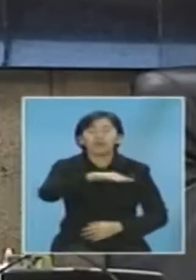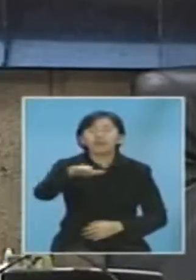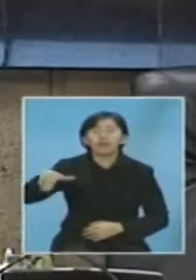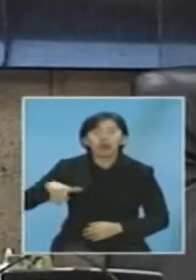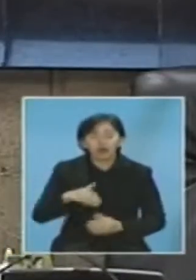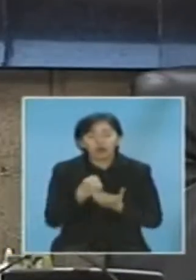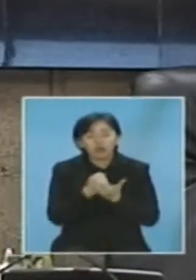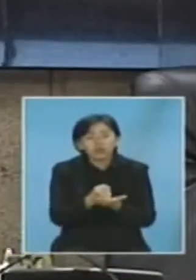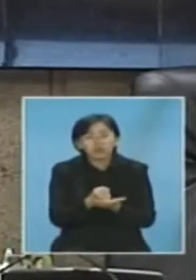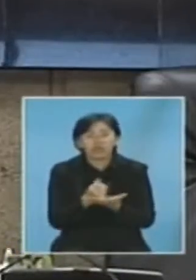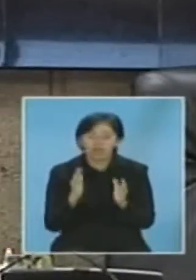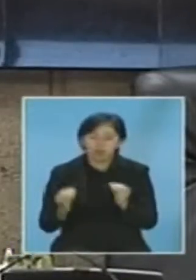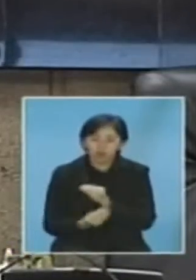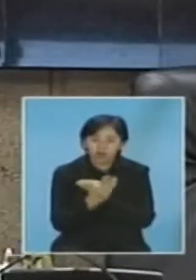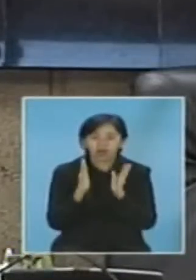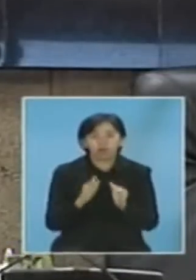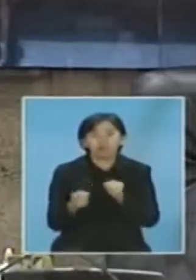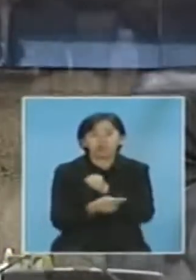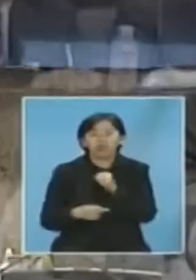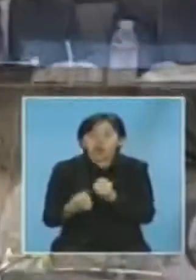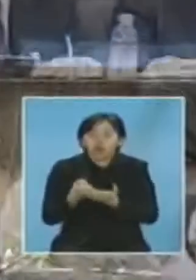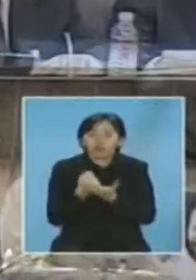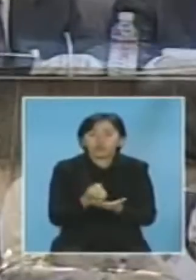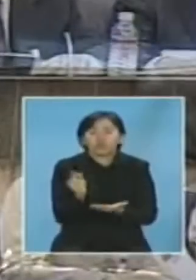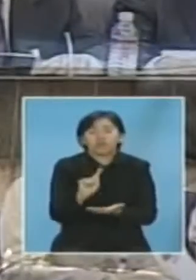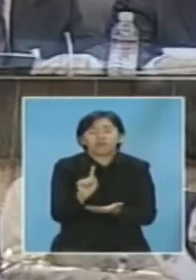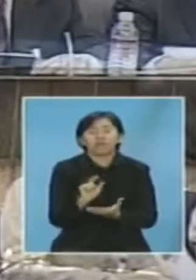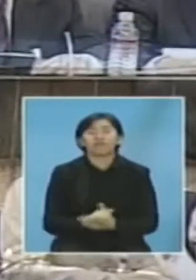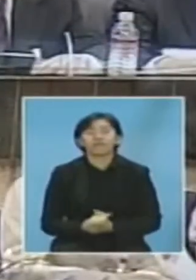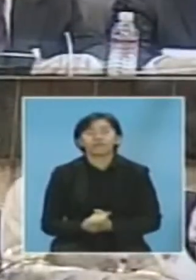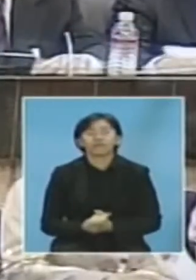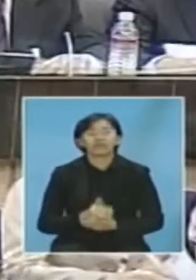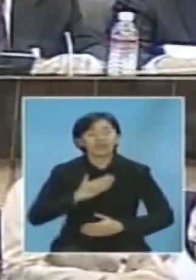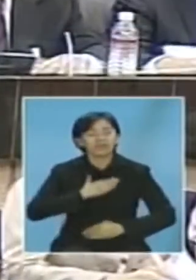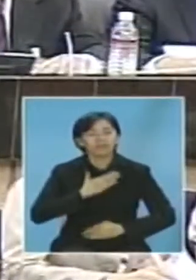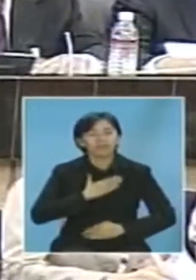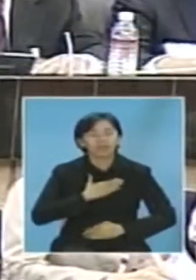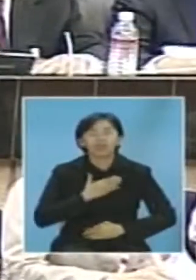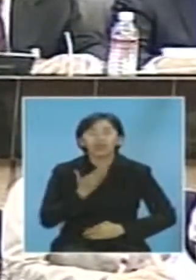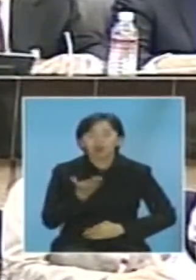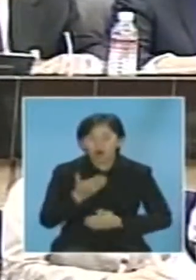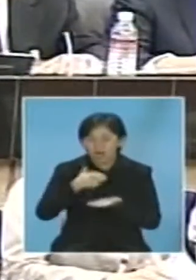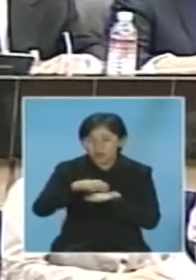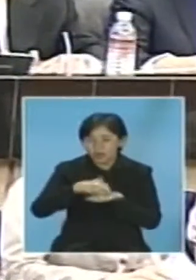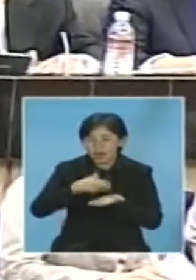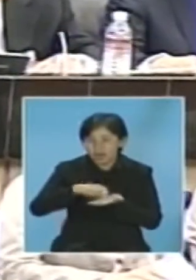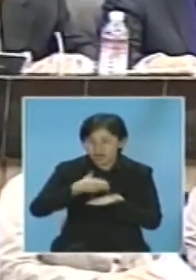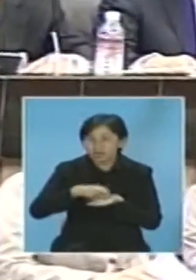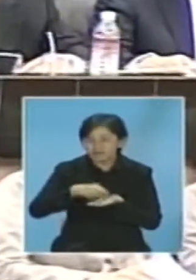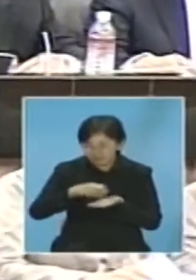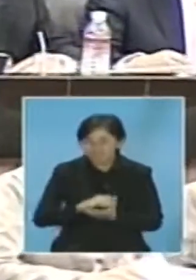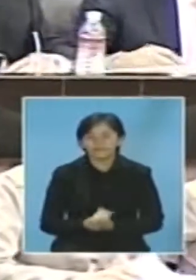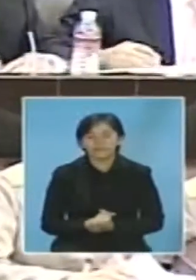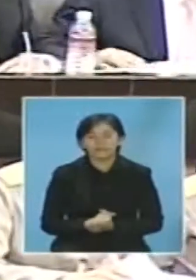ดเชยกับโอกาสชาวนาที่สูญเสียไปได้อย่างไรคะดิฉันจึงขอเรียนย้ำอีกครั้งค่ะว่